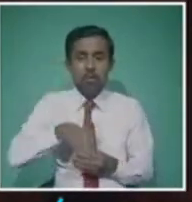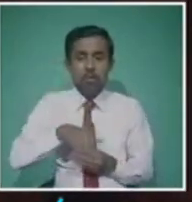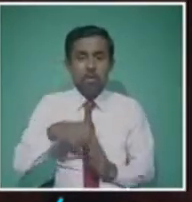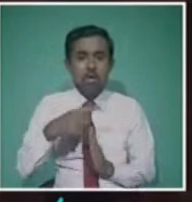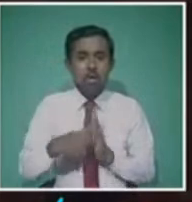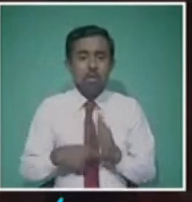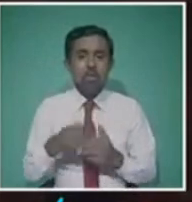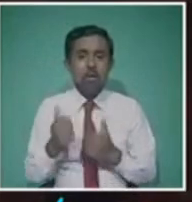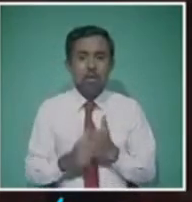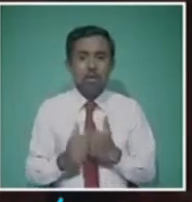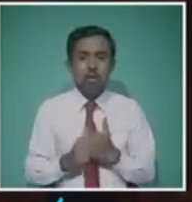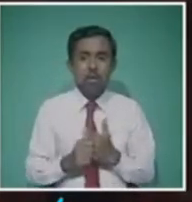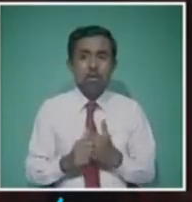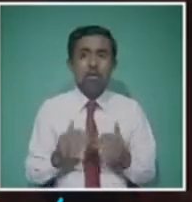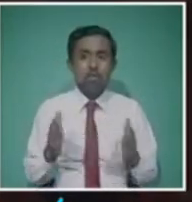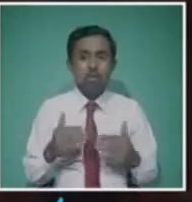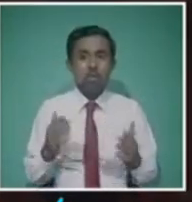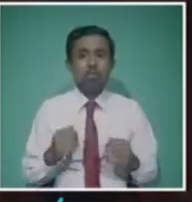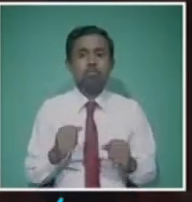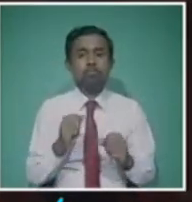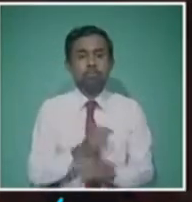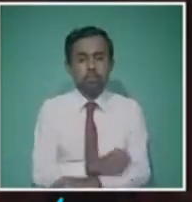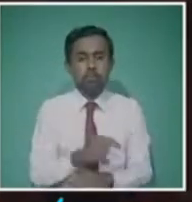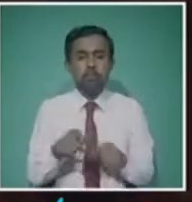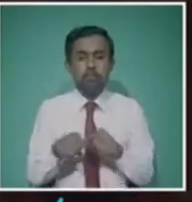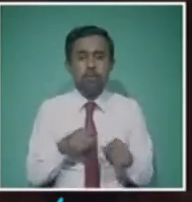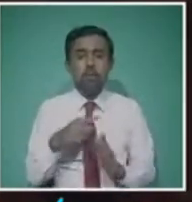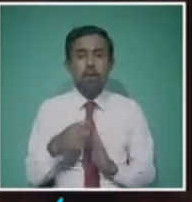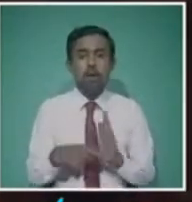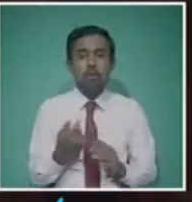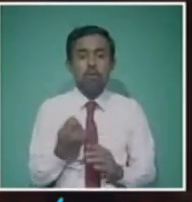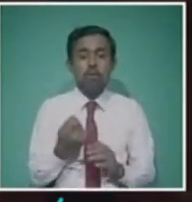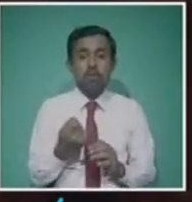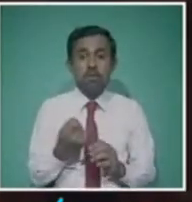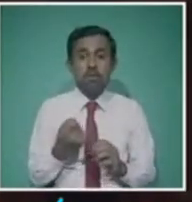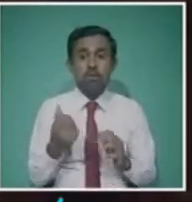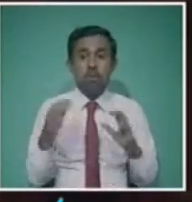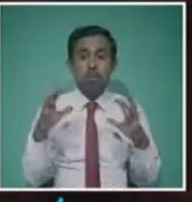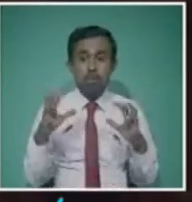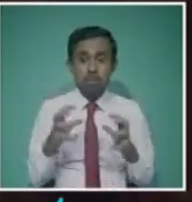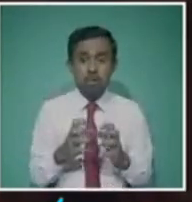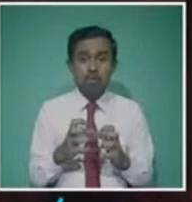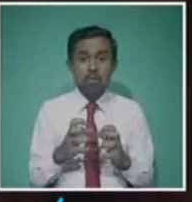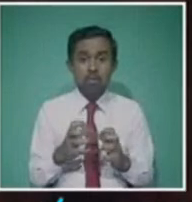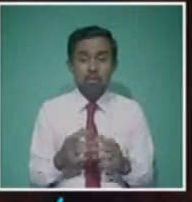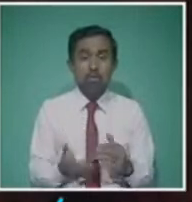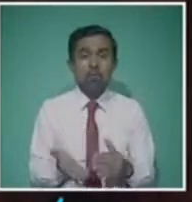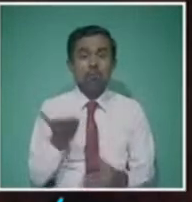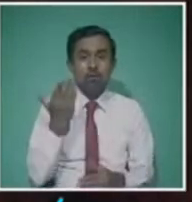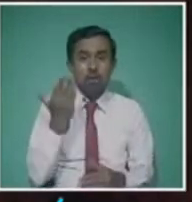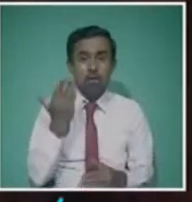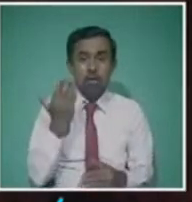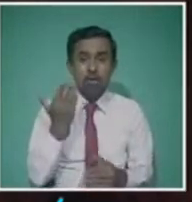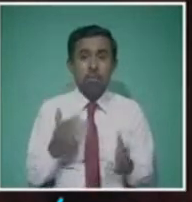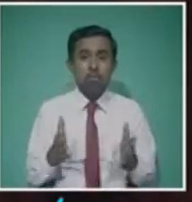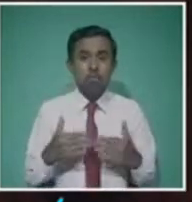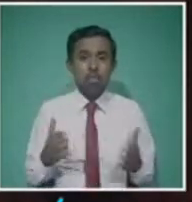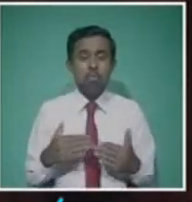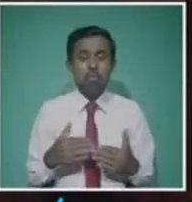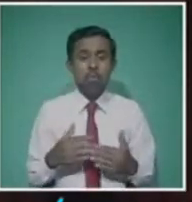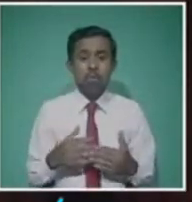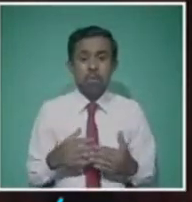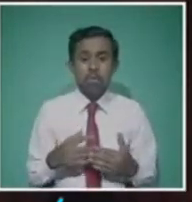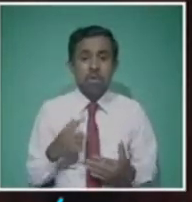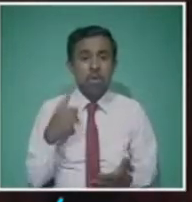රටේ නිෂ්පාදන ආර්ථිකය තව තවත් විනාශ කරන වාසියම මේ ආර්ථික හකුලා විගීමේ වේගය වැඩිවීම තුළ තවත් ගැළවිය